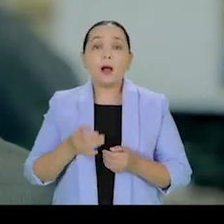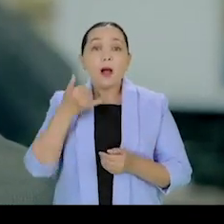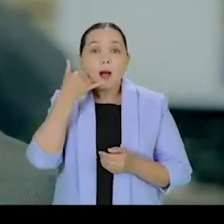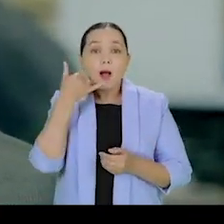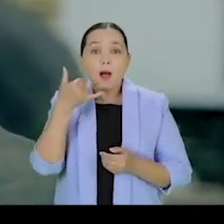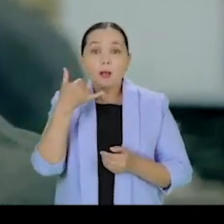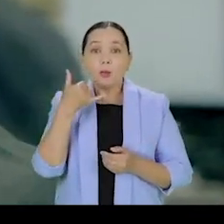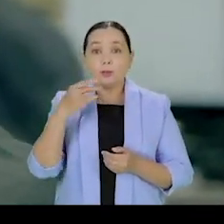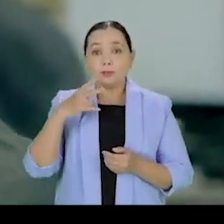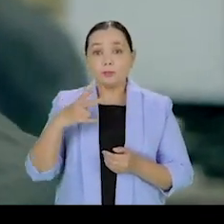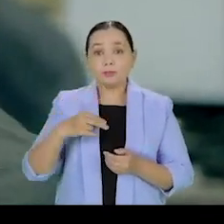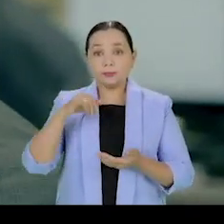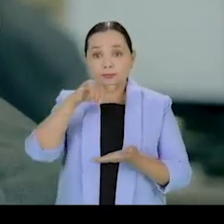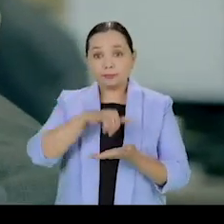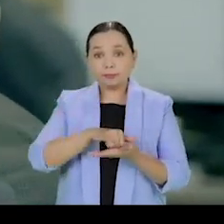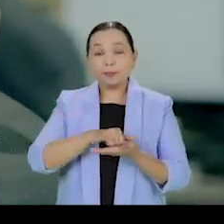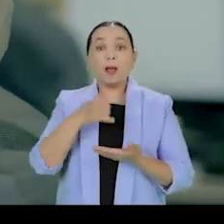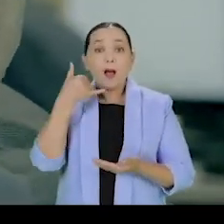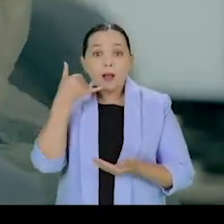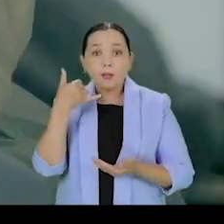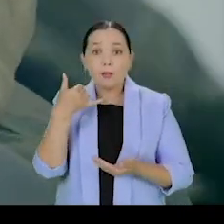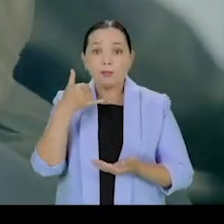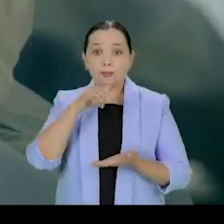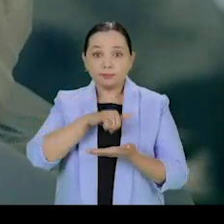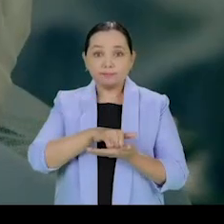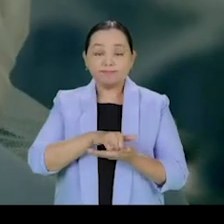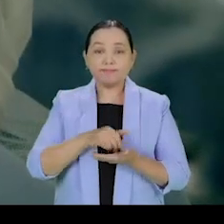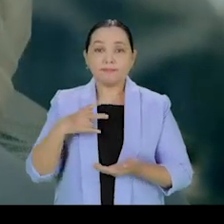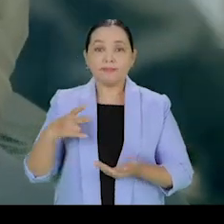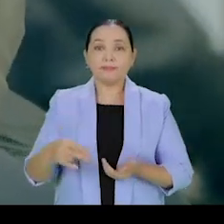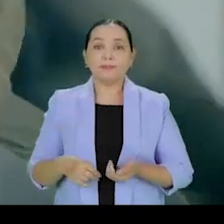Alo. Alo, Nilufar. Alo.